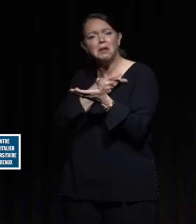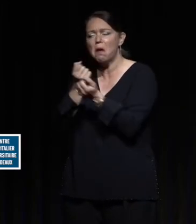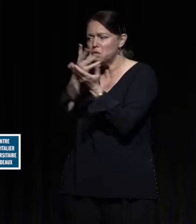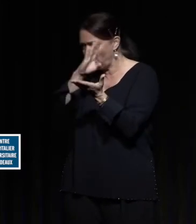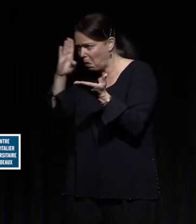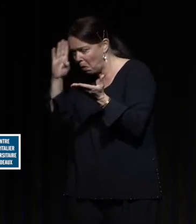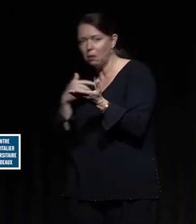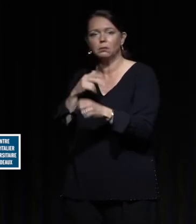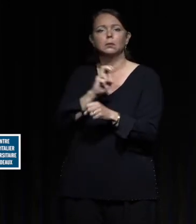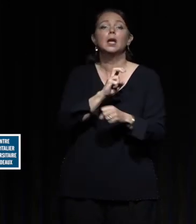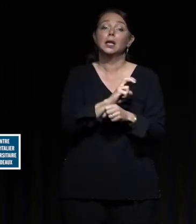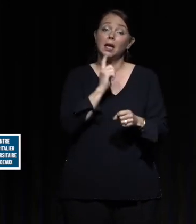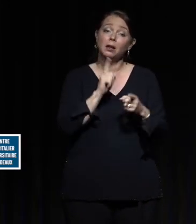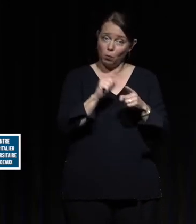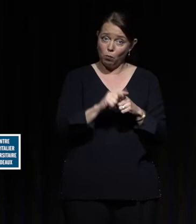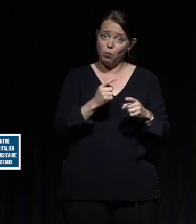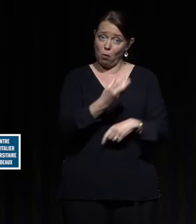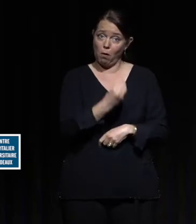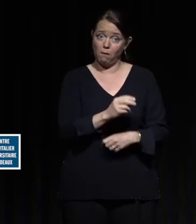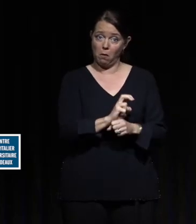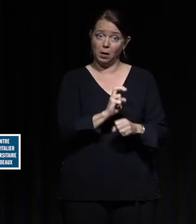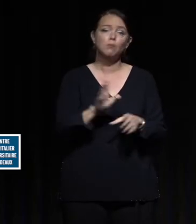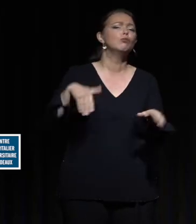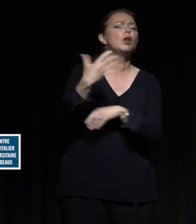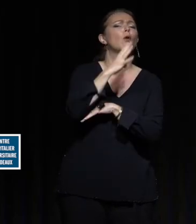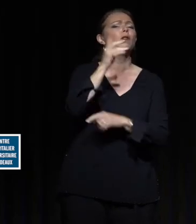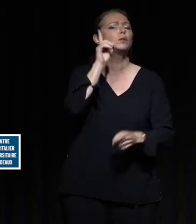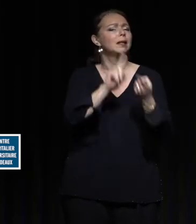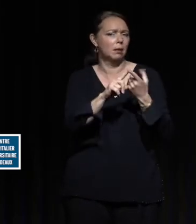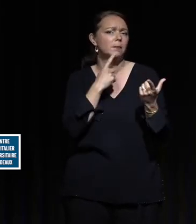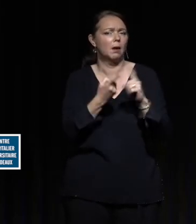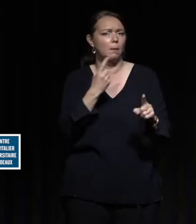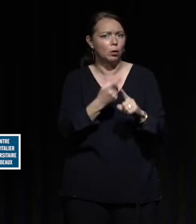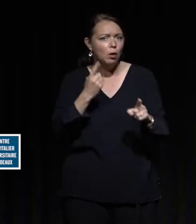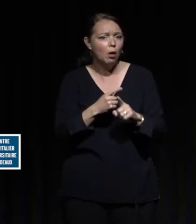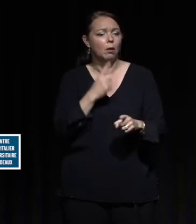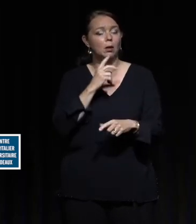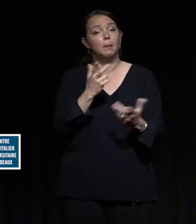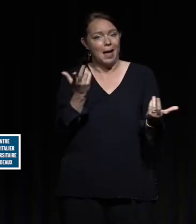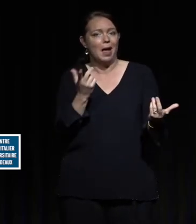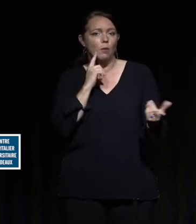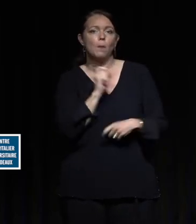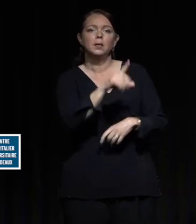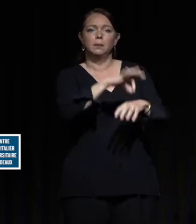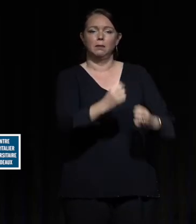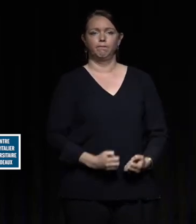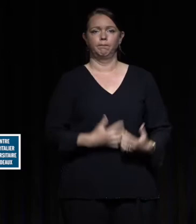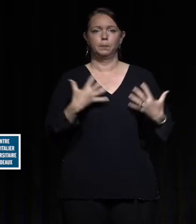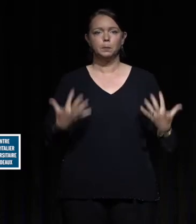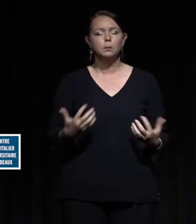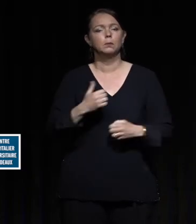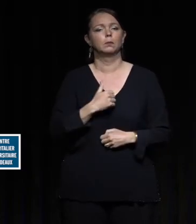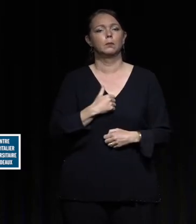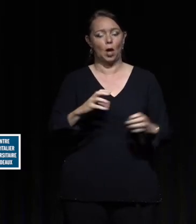de la fertilité sont multiples. Vous aurez peut-être une conférence un autre jour sur tout ça. En tout cas, pour l'endométriose, on utilise la